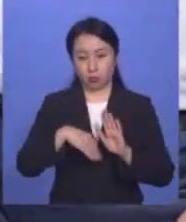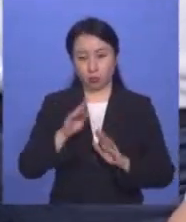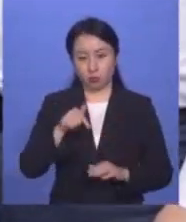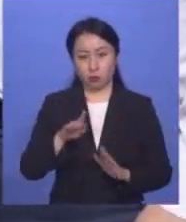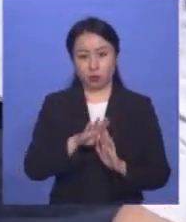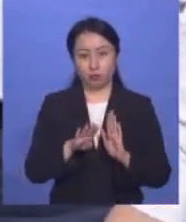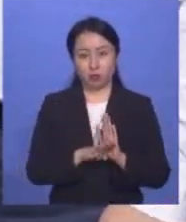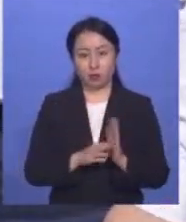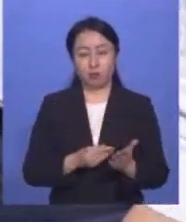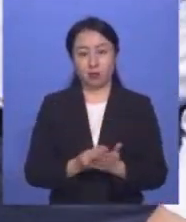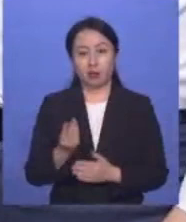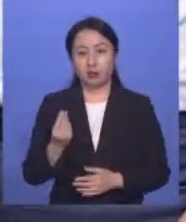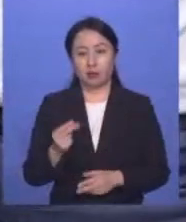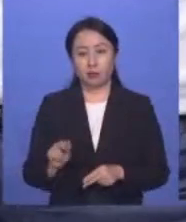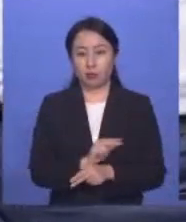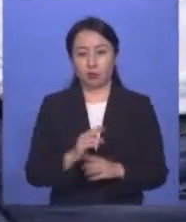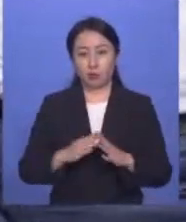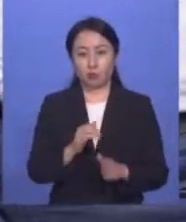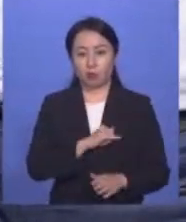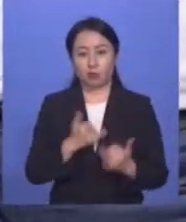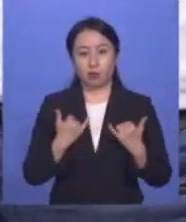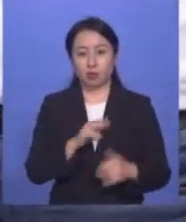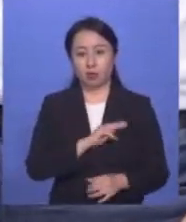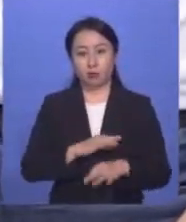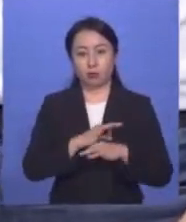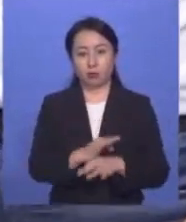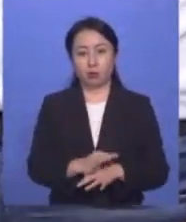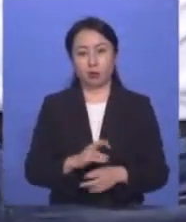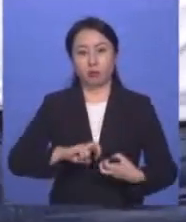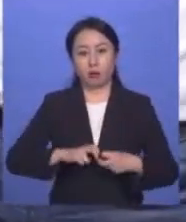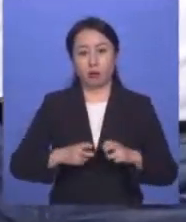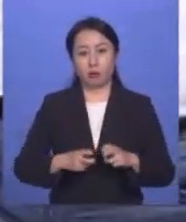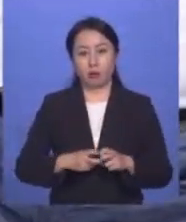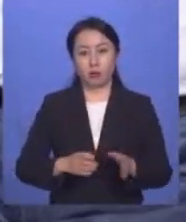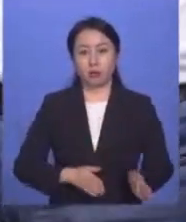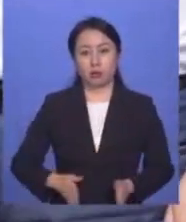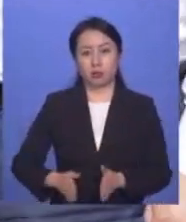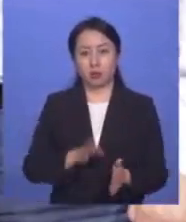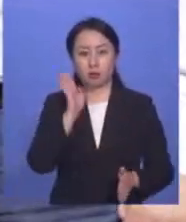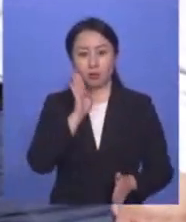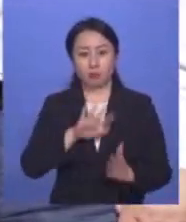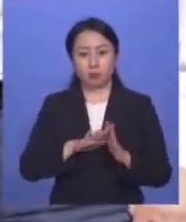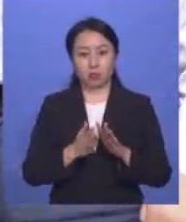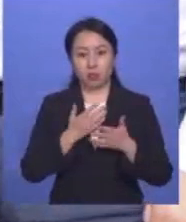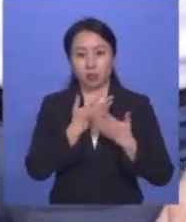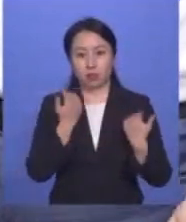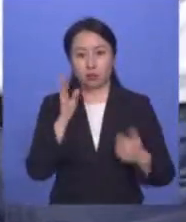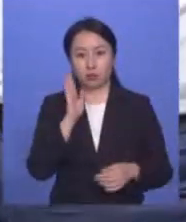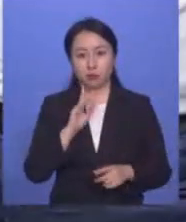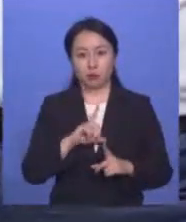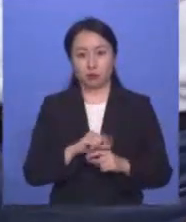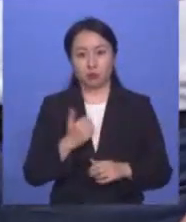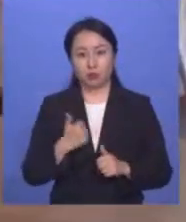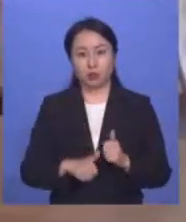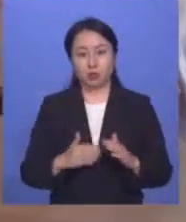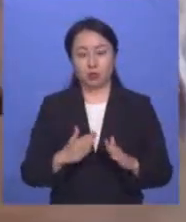же программе нам выделены деньги на ремонт дома культуры. Сейчас работы ведутся. Проблемы с дорогами и водой в селе нет. Живительная влага заведена в